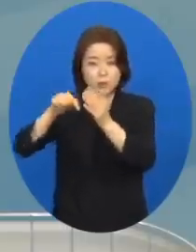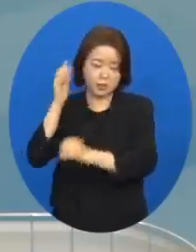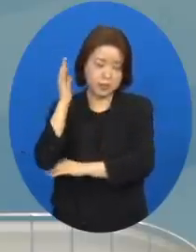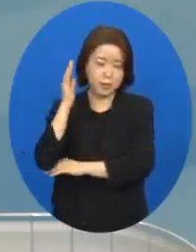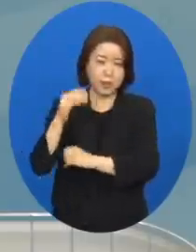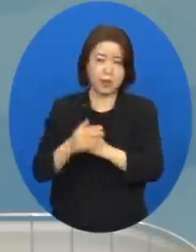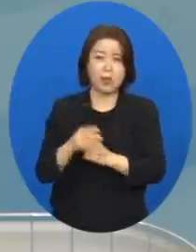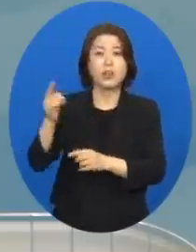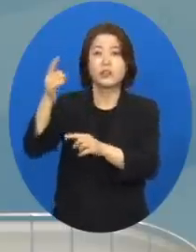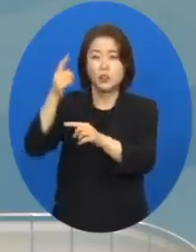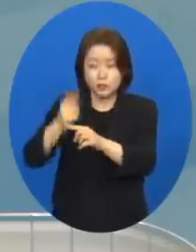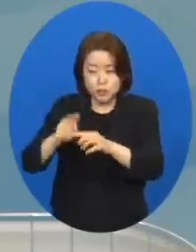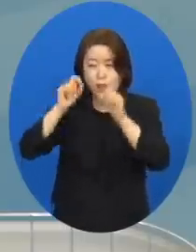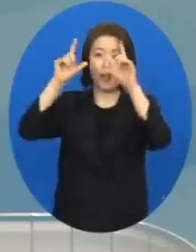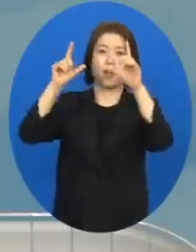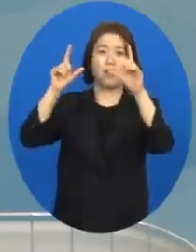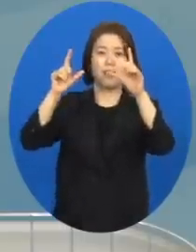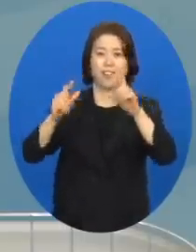그러다가 깼습니다.